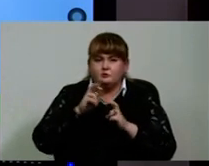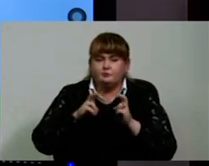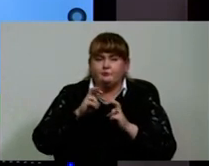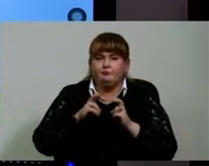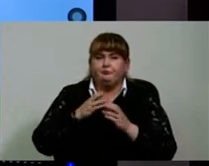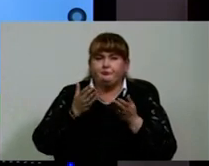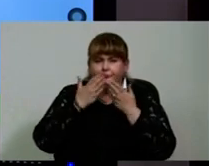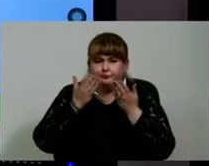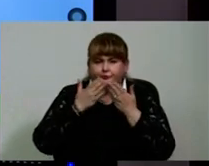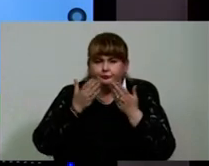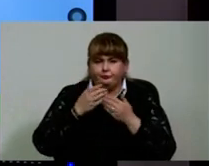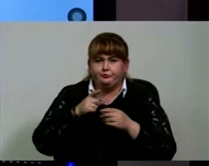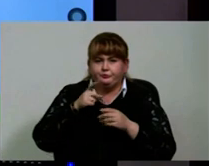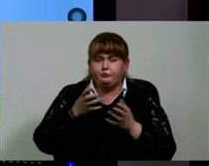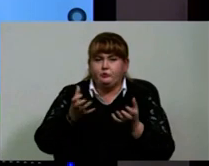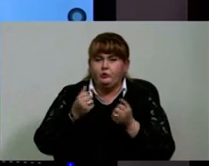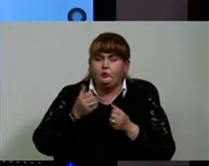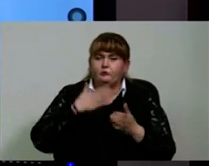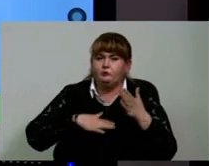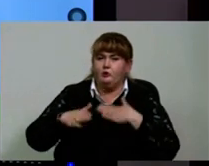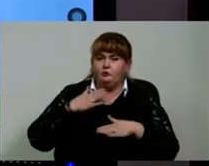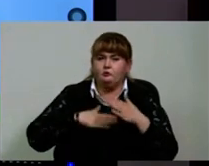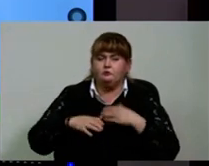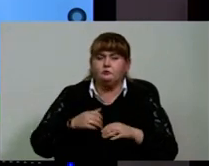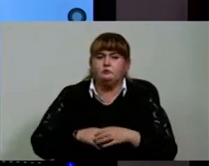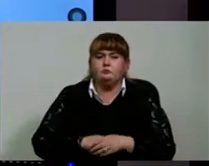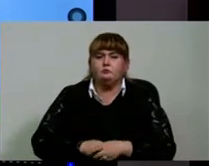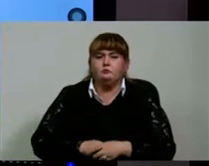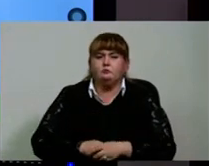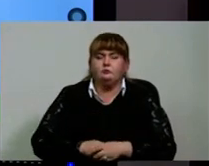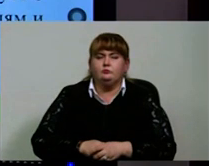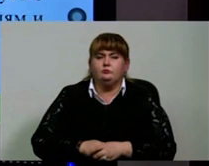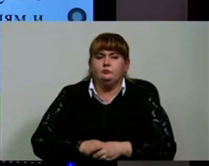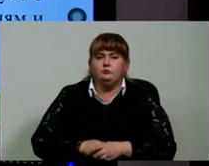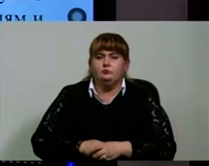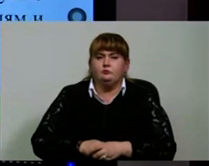пожалуйста, прочитайте. Вы получите большое удовольствие.